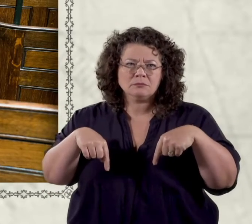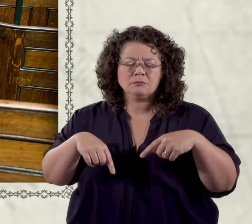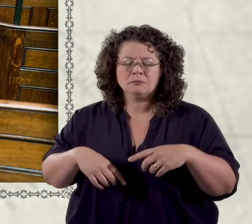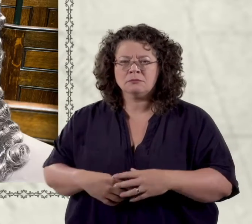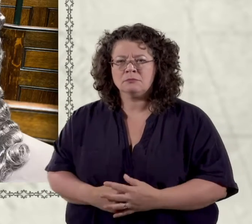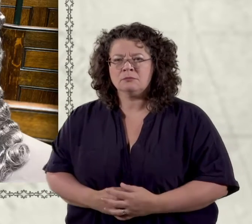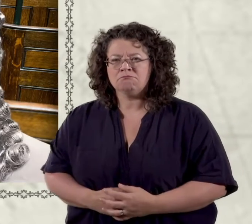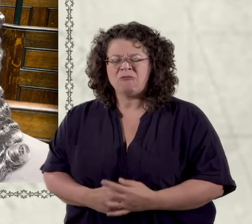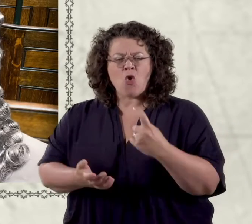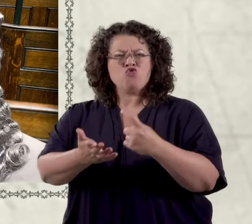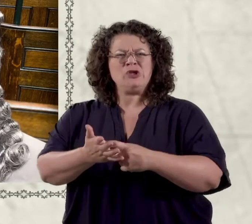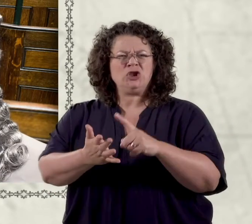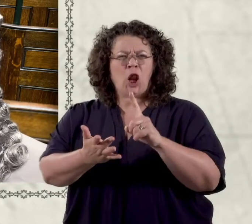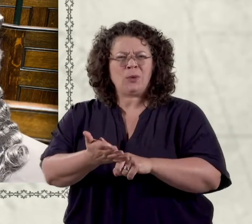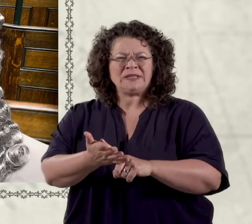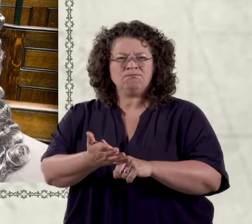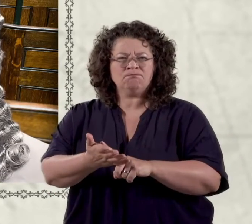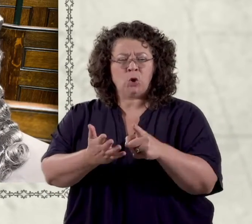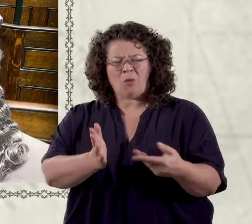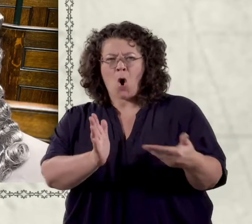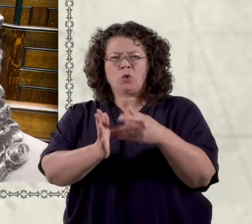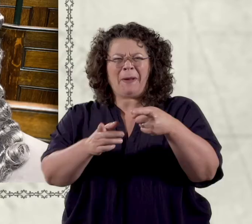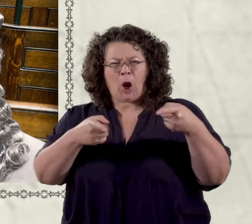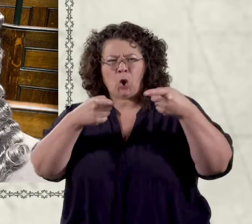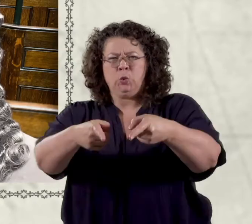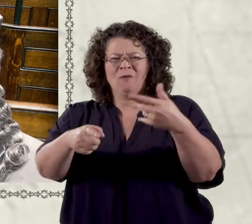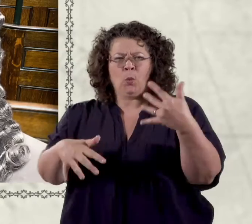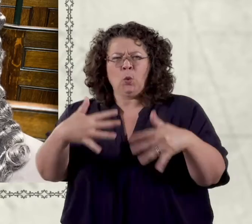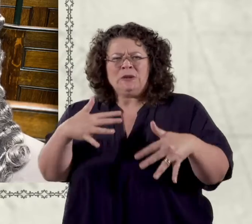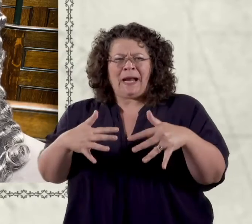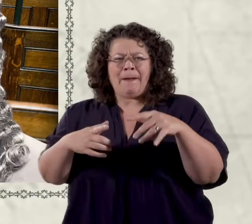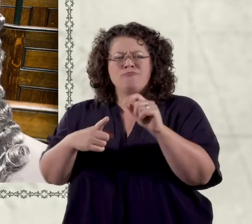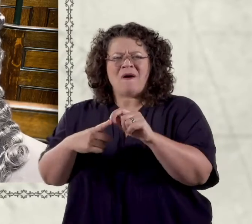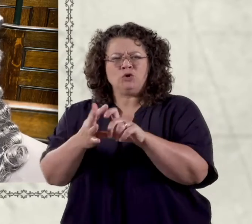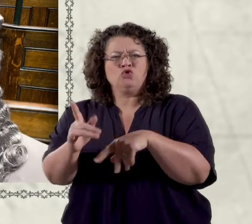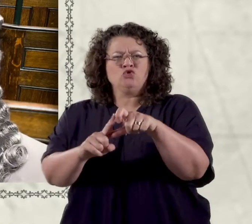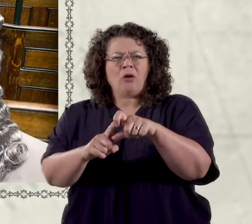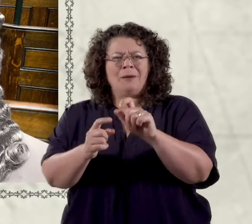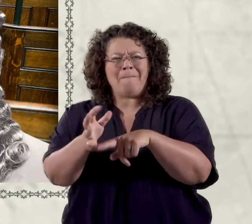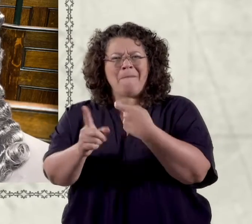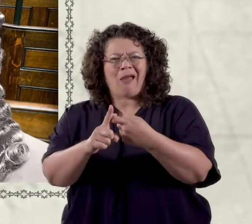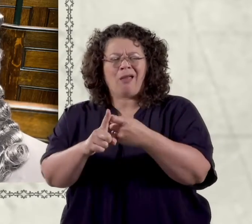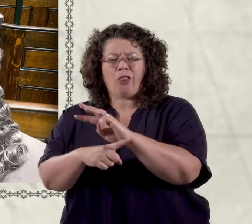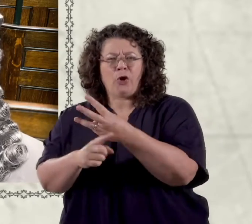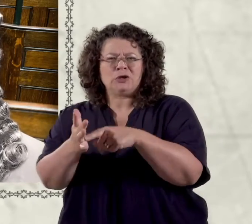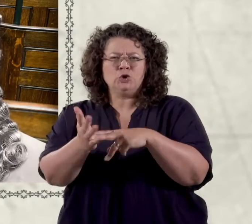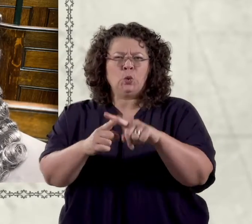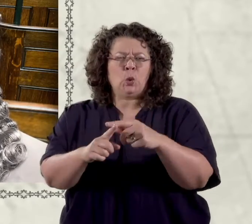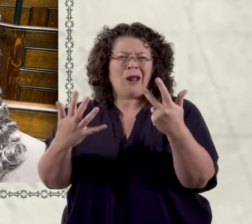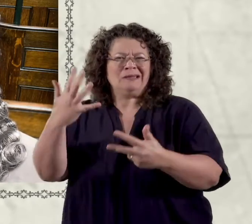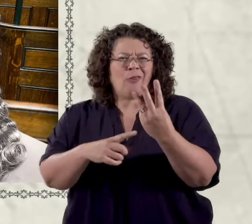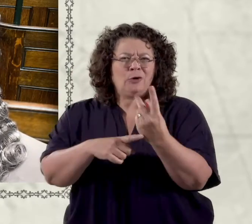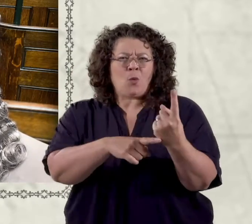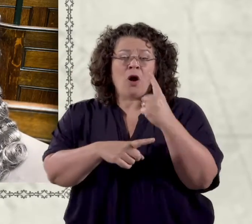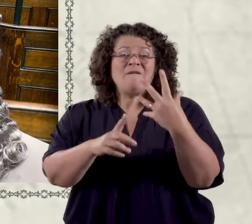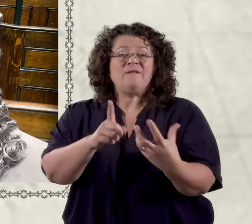men. Richard Lewis, you have also been accused of wounding Private Donald Black on June the 3rd,